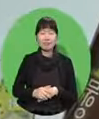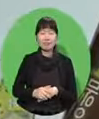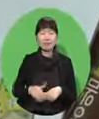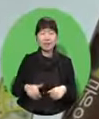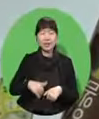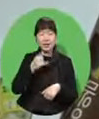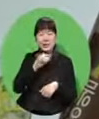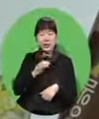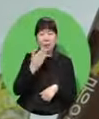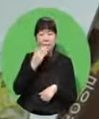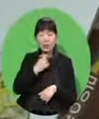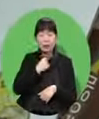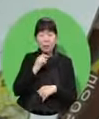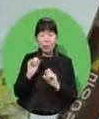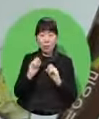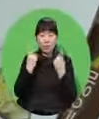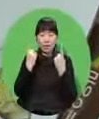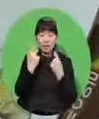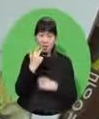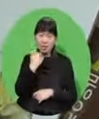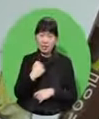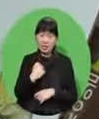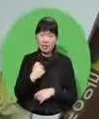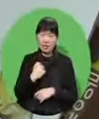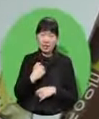필요도 하는데 먹고도 싶어?